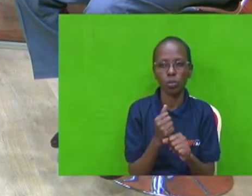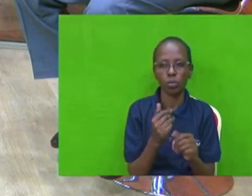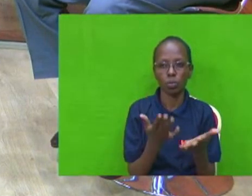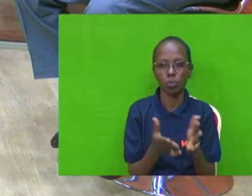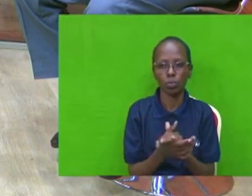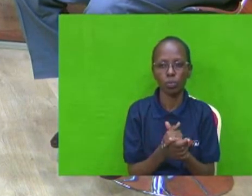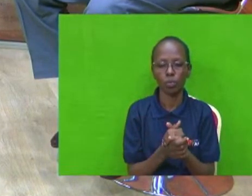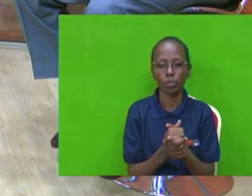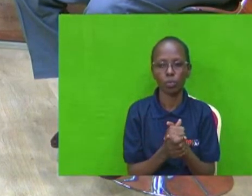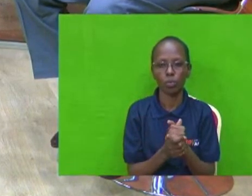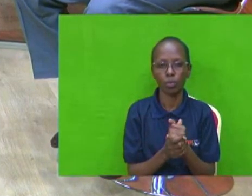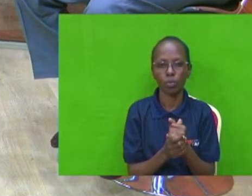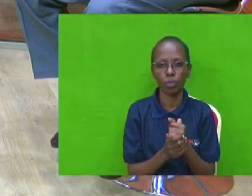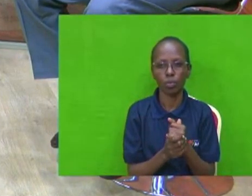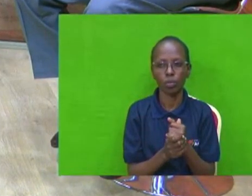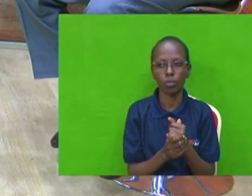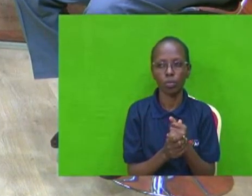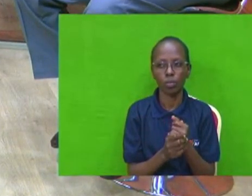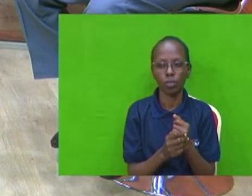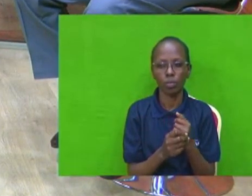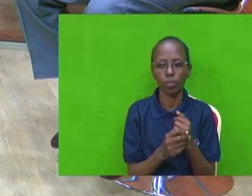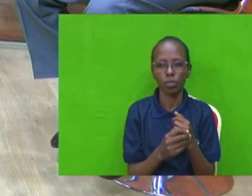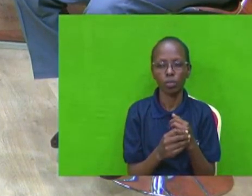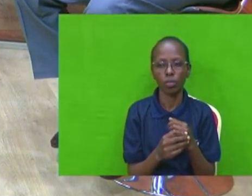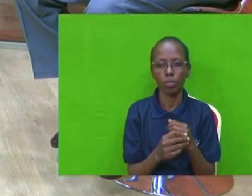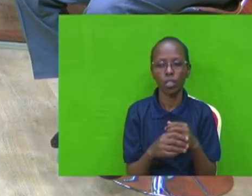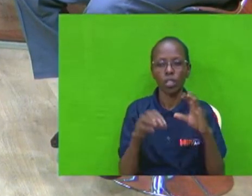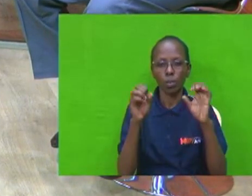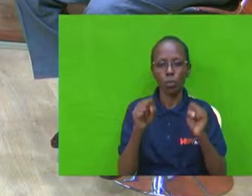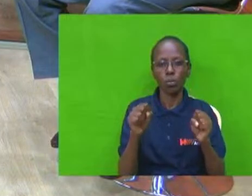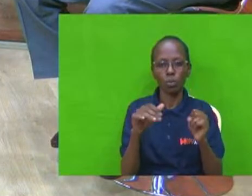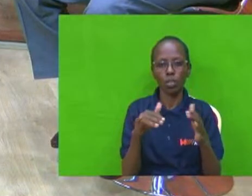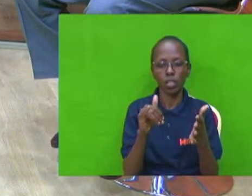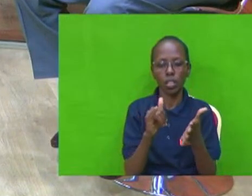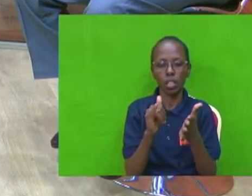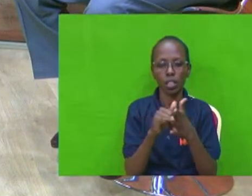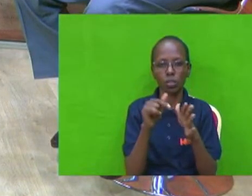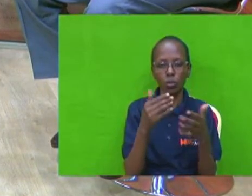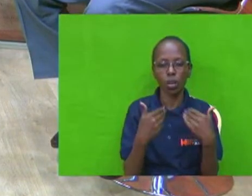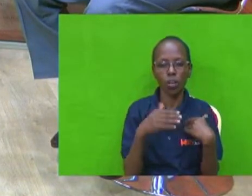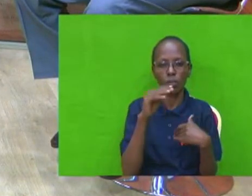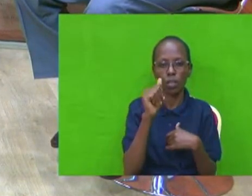Ni mzazi huku mfundisha ndio hilo eh? Kuna uwezekano kuwe na A na B.